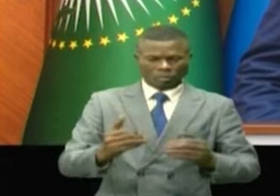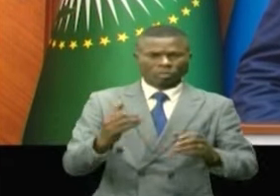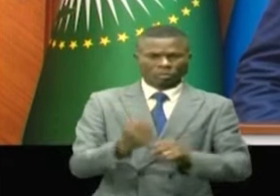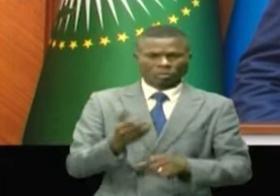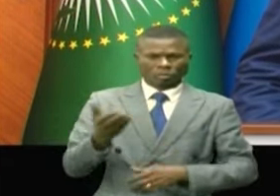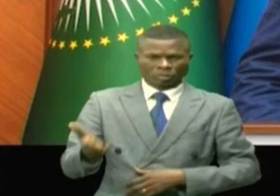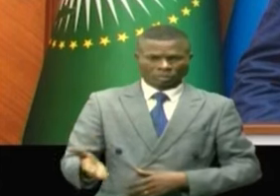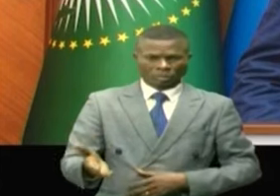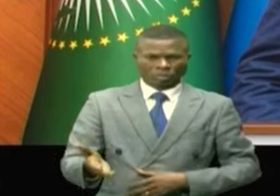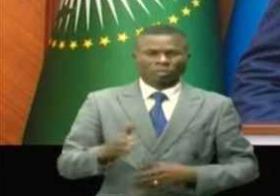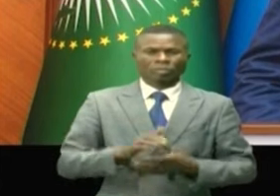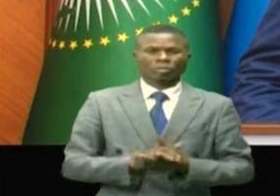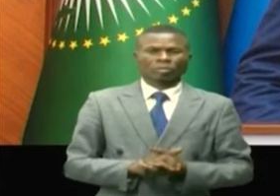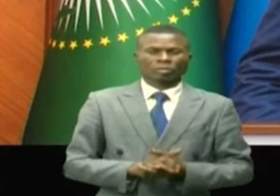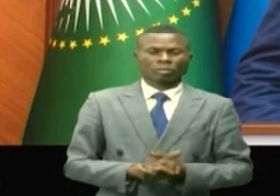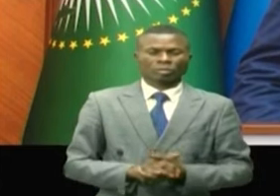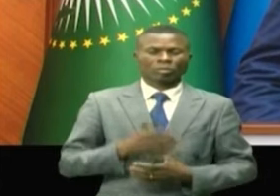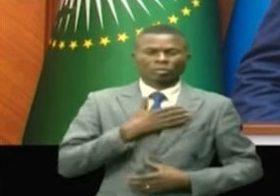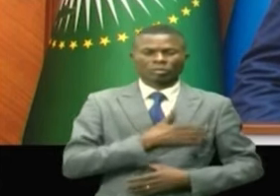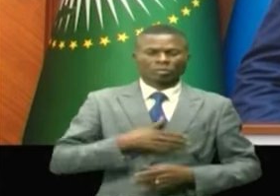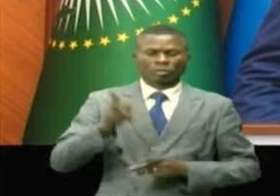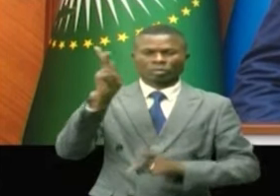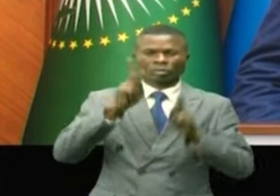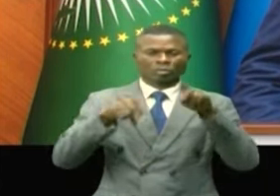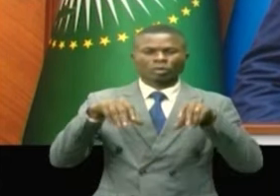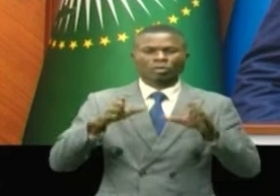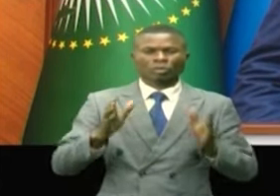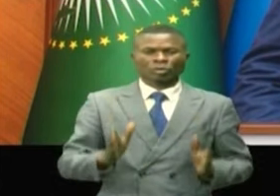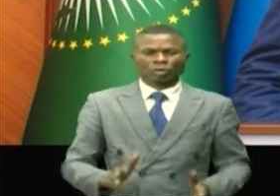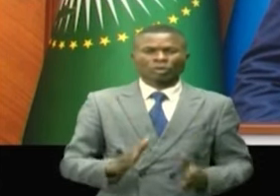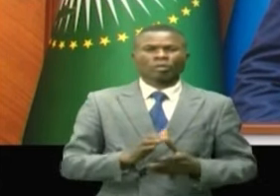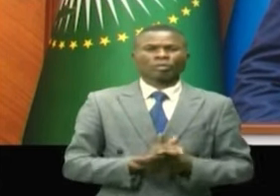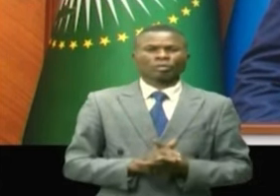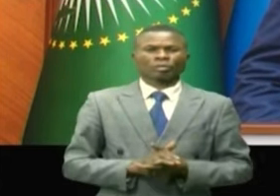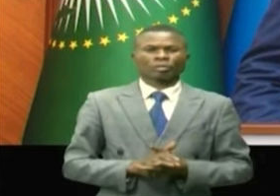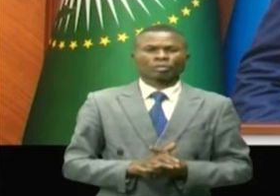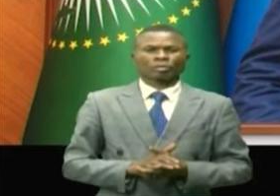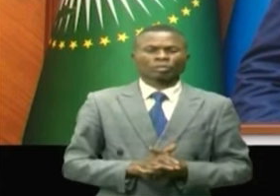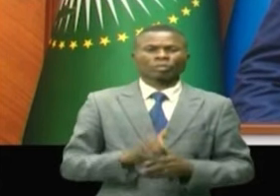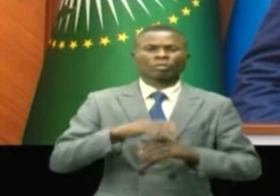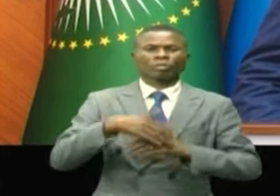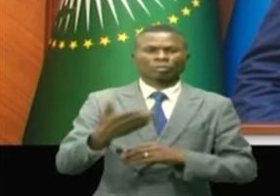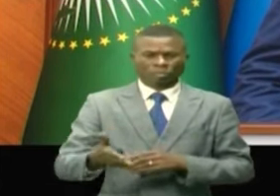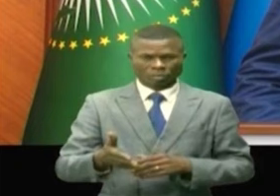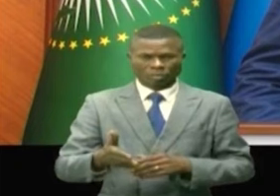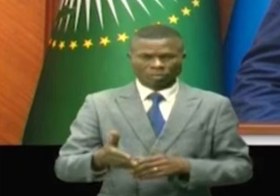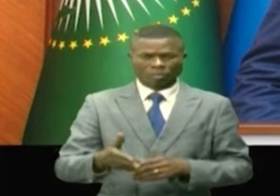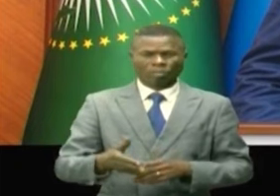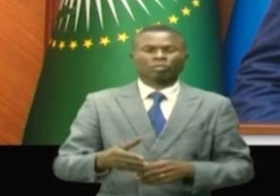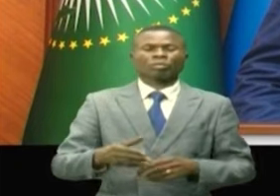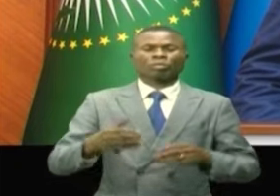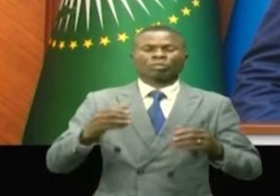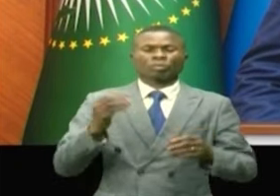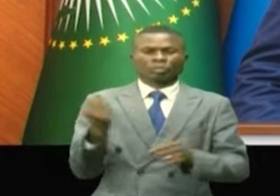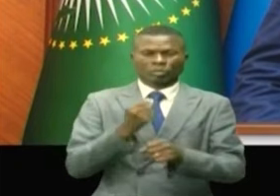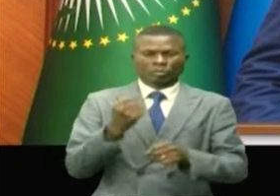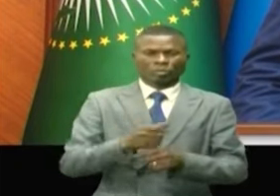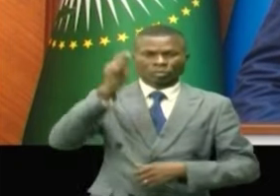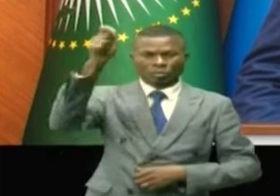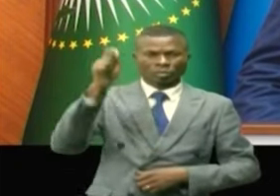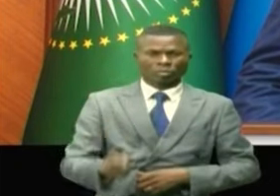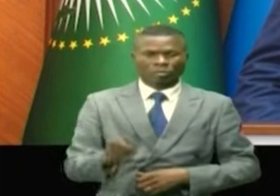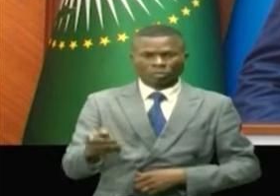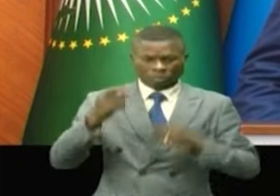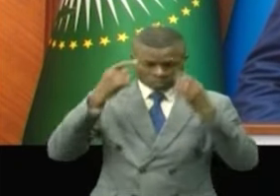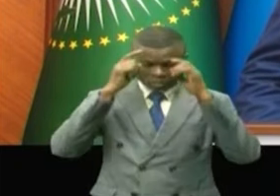militaire mes très chers compatriotes après l'état d'urgence sanitaire les